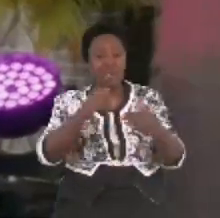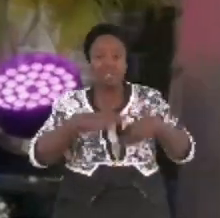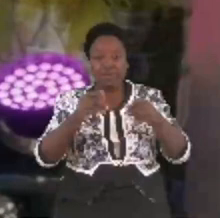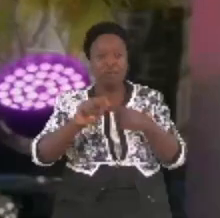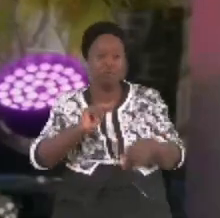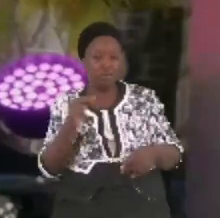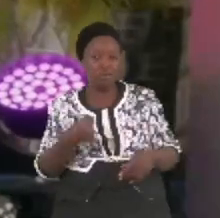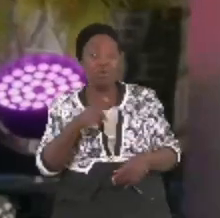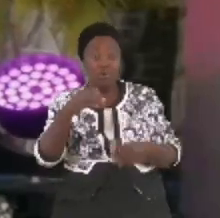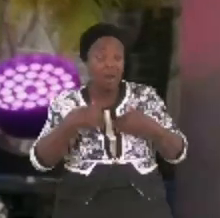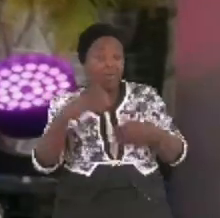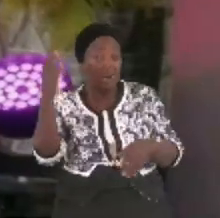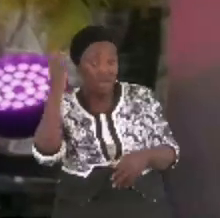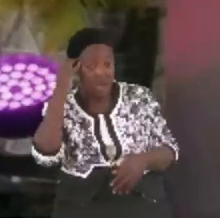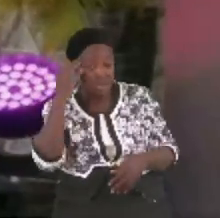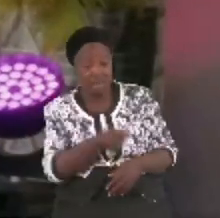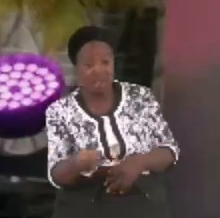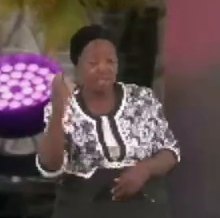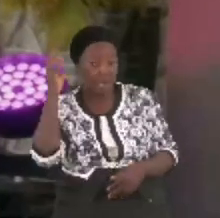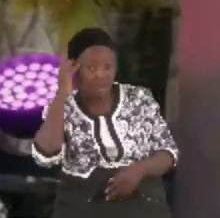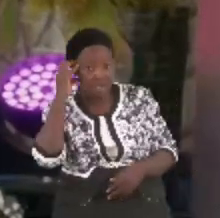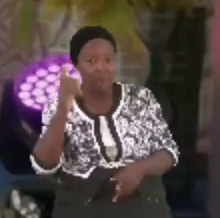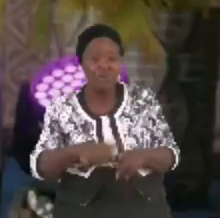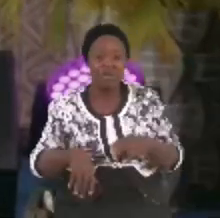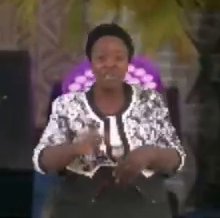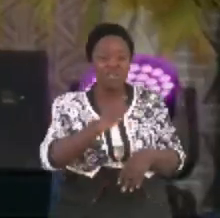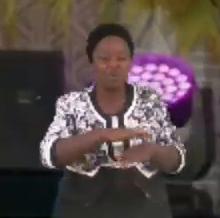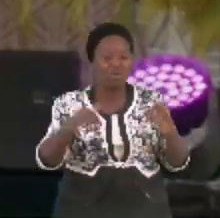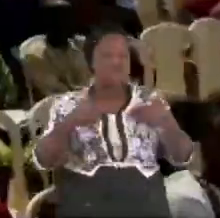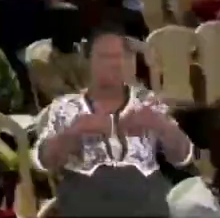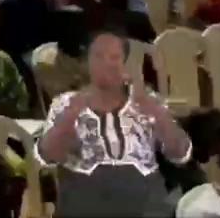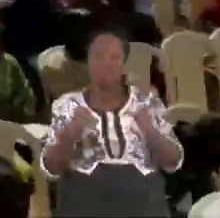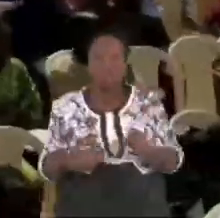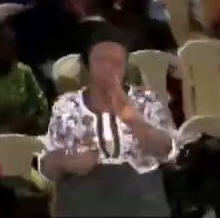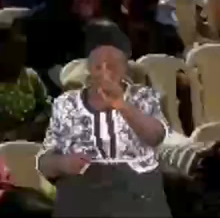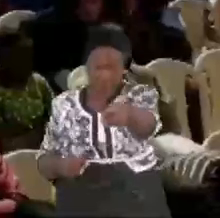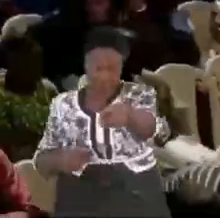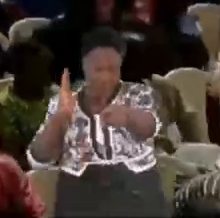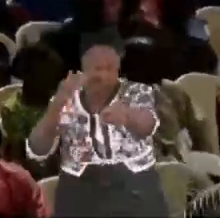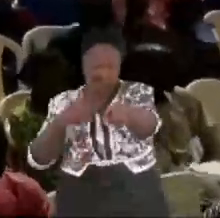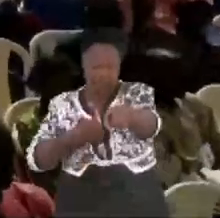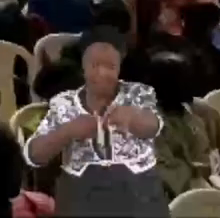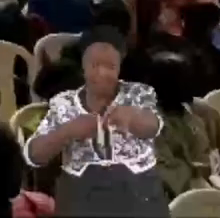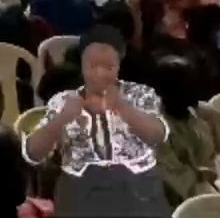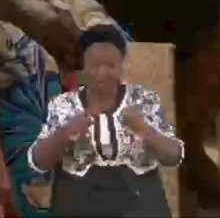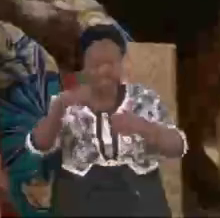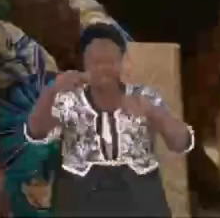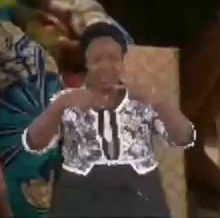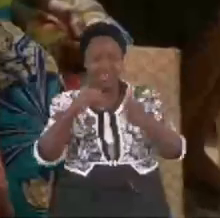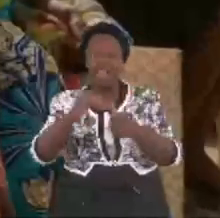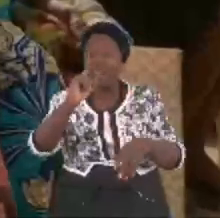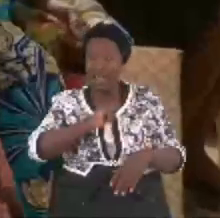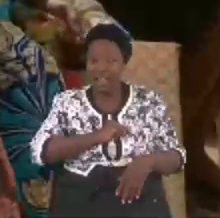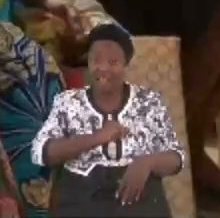donné. Ils ont entendu, mais ils n'avaient pas la puissance. Toi, tu auras la puissance. J'aurai la